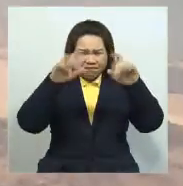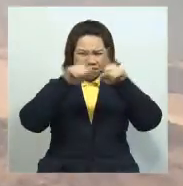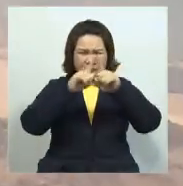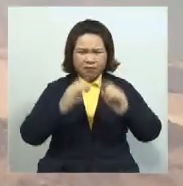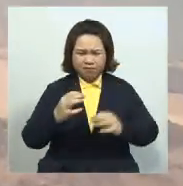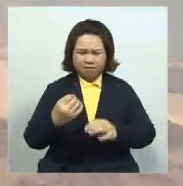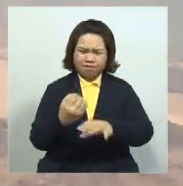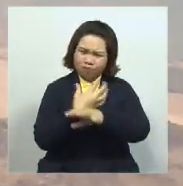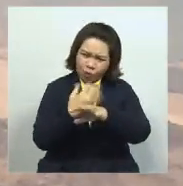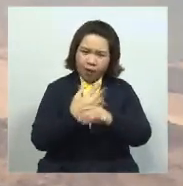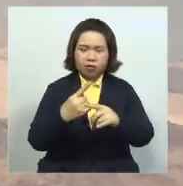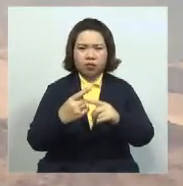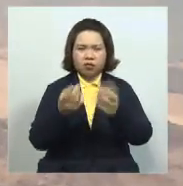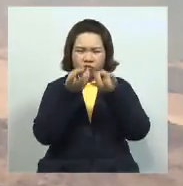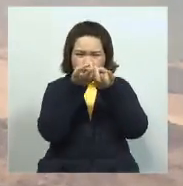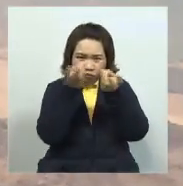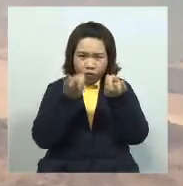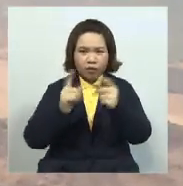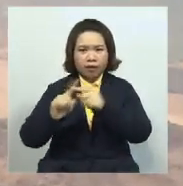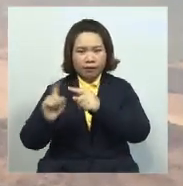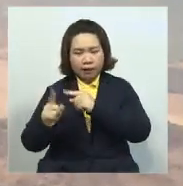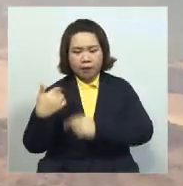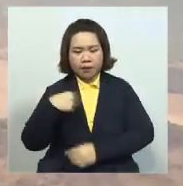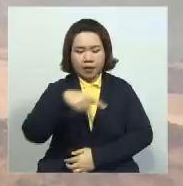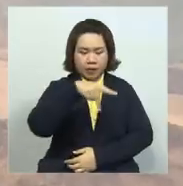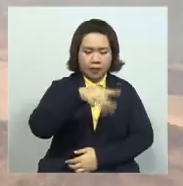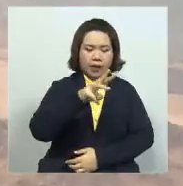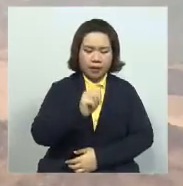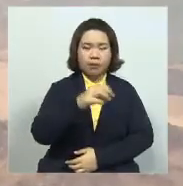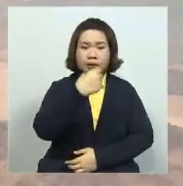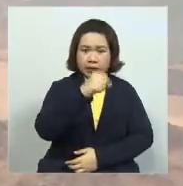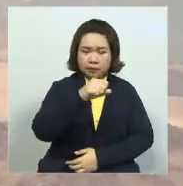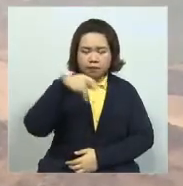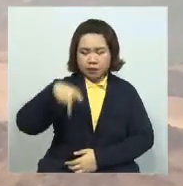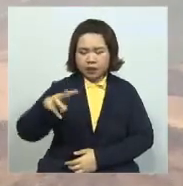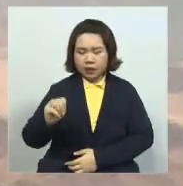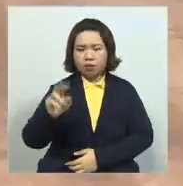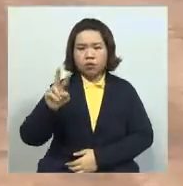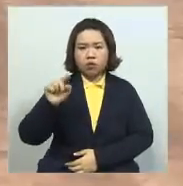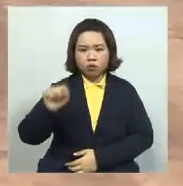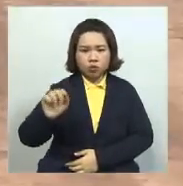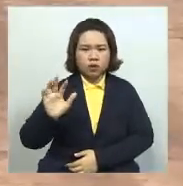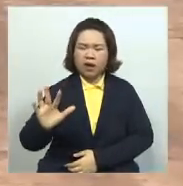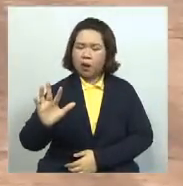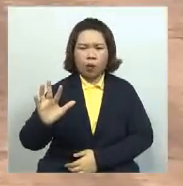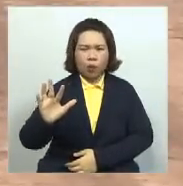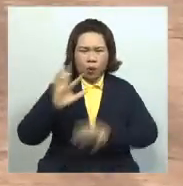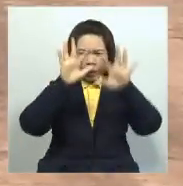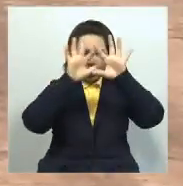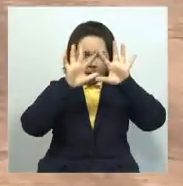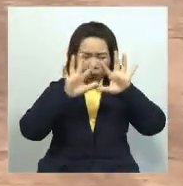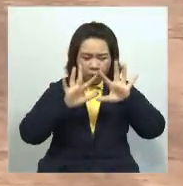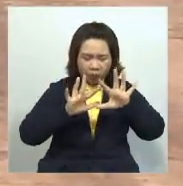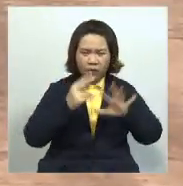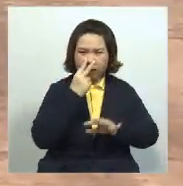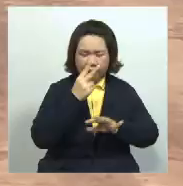ควันนะครับ ใช่นะคะนี่เป็นแบบฝุ่นละอองขนาดเล็กทั้ง PM 2.5 แล้วก็ PM 10ด้วยนะคะถือว่าหนาแน่นแล้วก็กระจาย